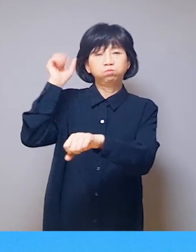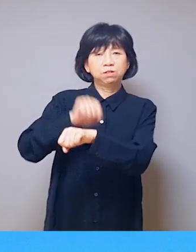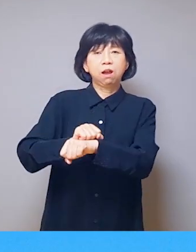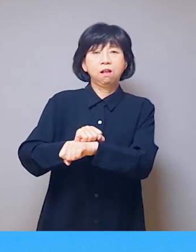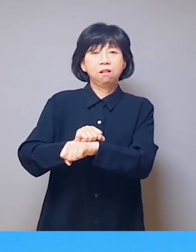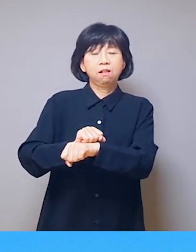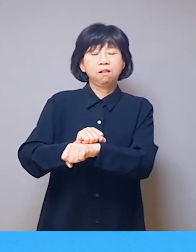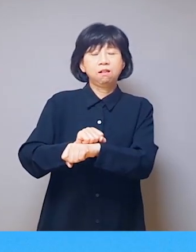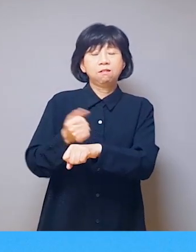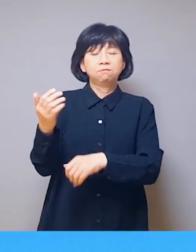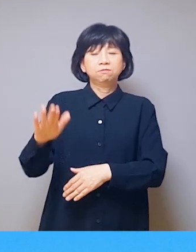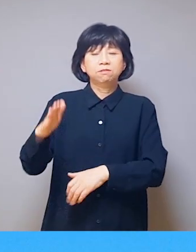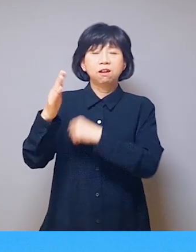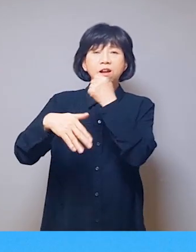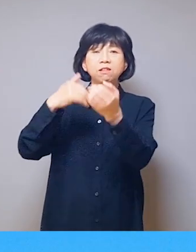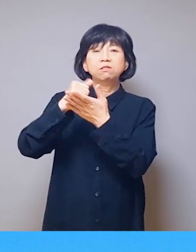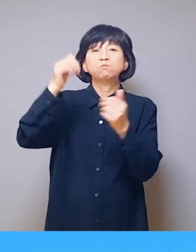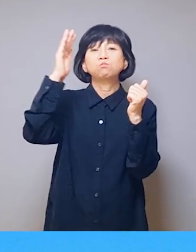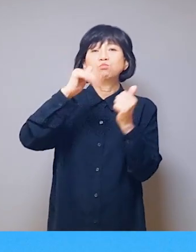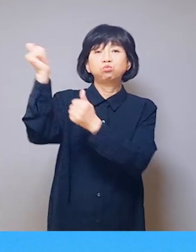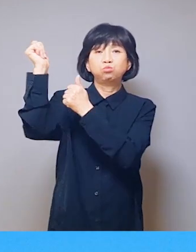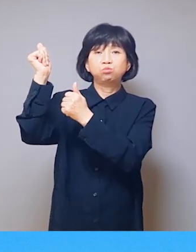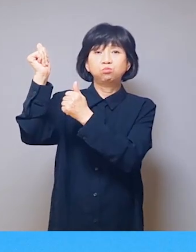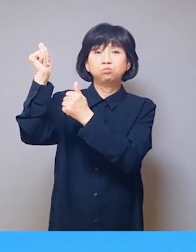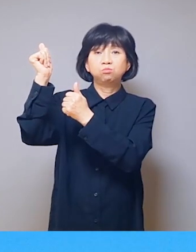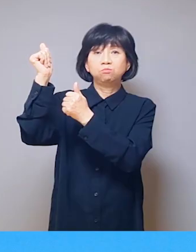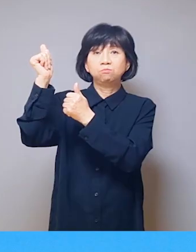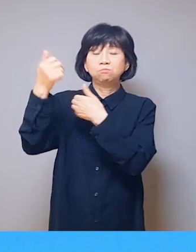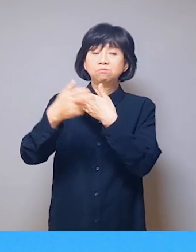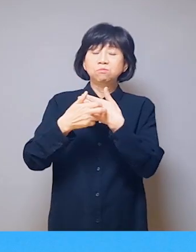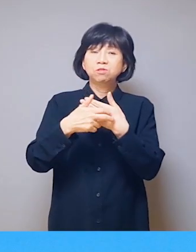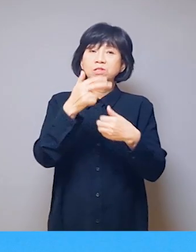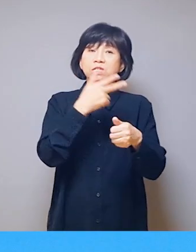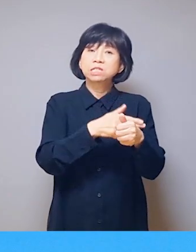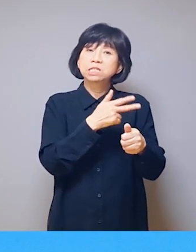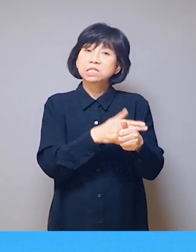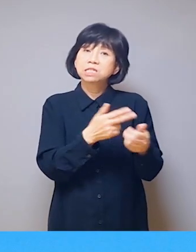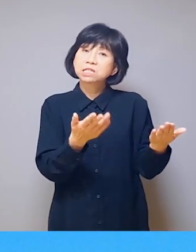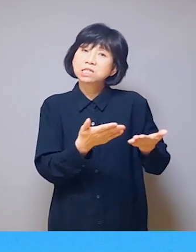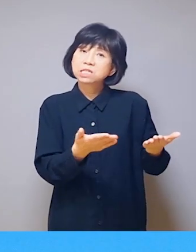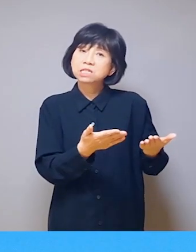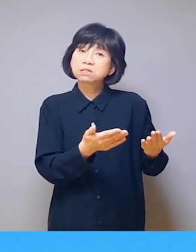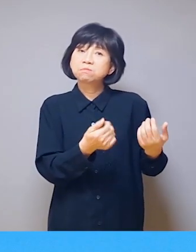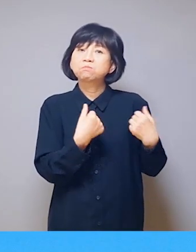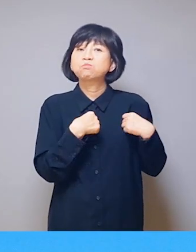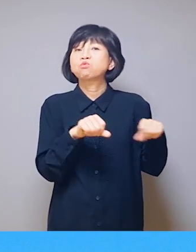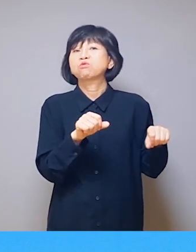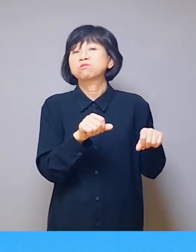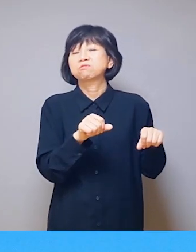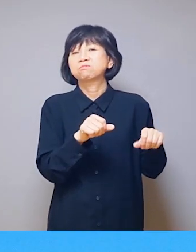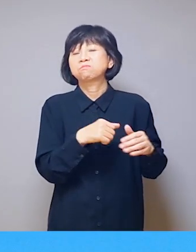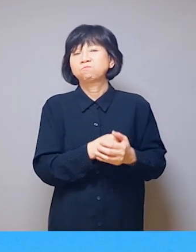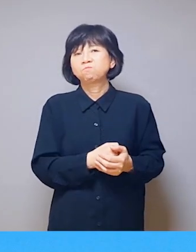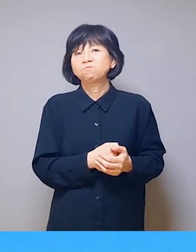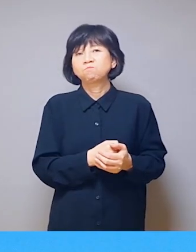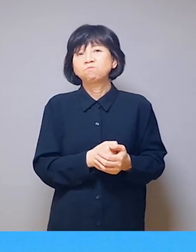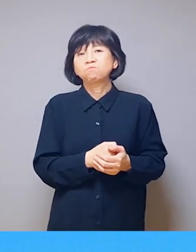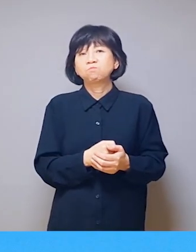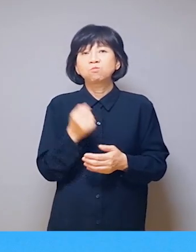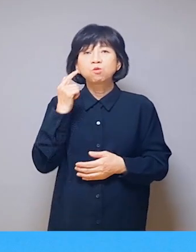하지만 하나님의 부르심에 있어서 모든 것을 다 내려놓습니다. 여러분, 마틴 로이드